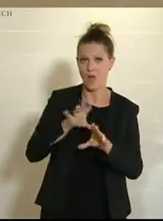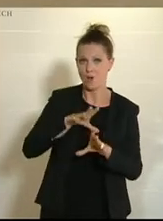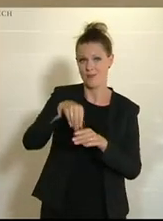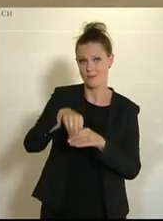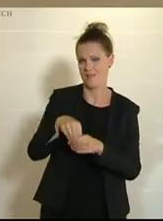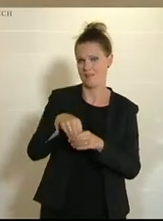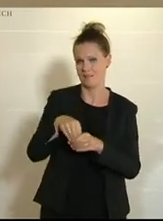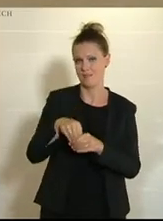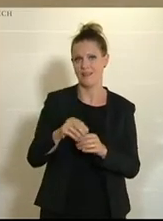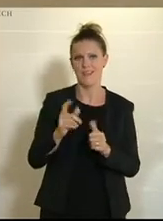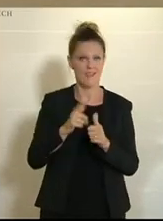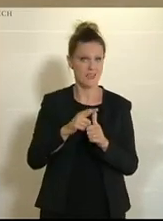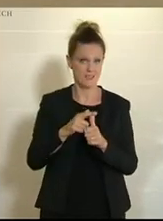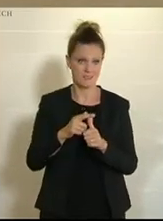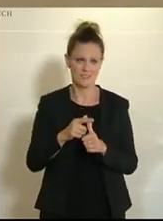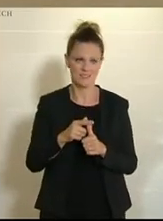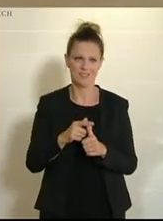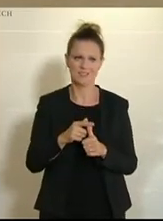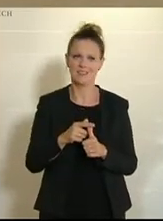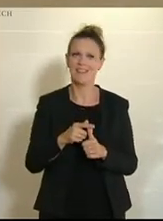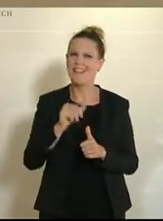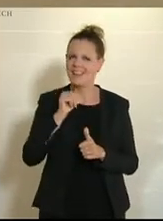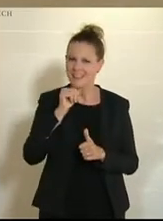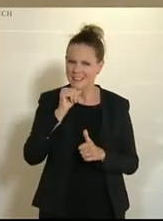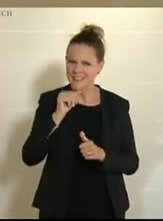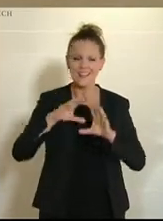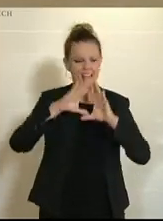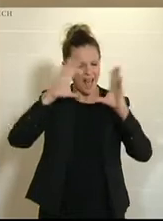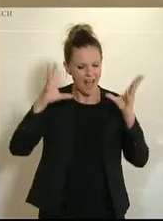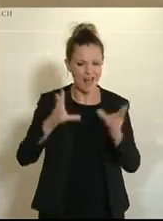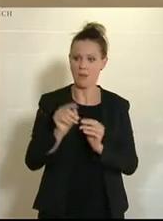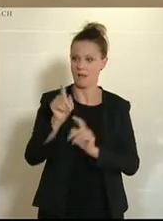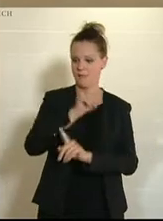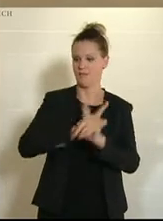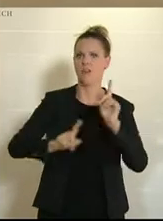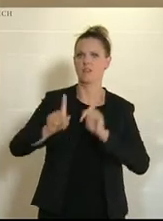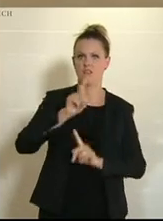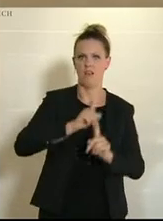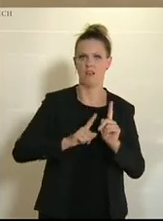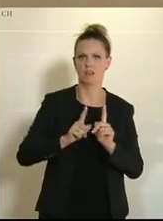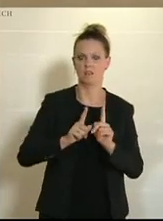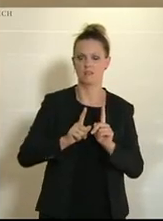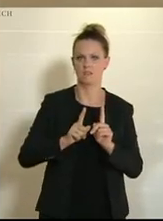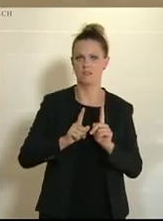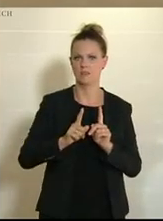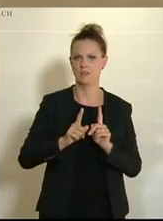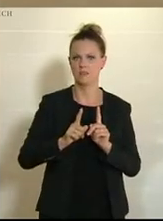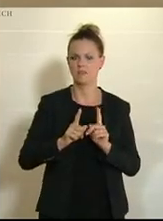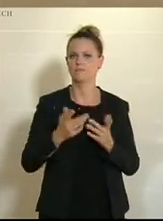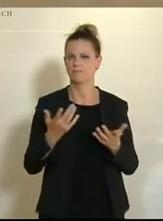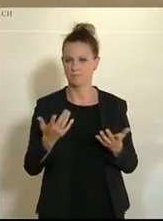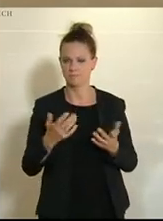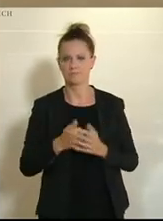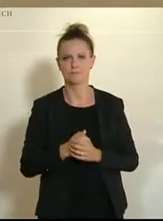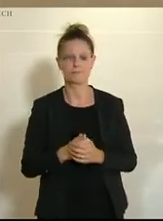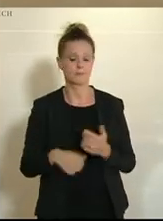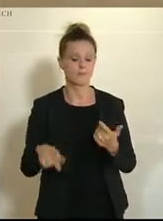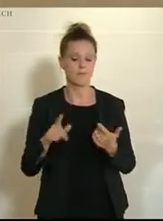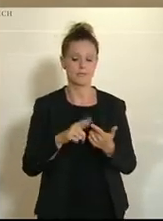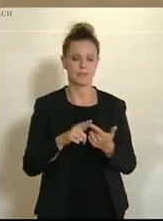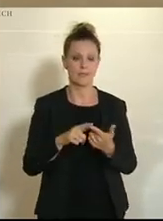einbezogen werden. Das ist Punkt 1. Keine Verdächtigung, kein Generalverdacht von vorgeschobenen Argumenten. Punkt